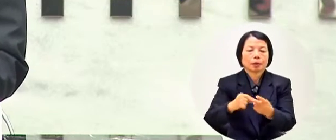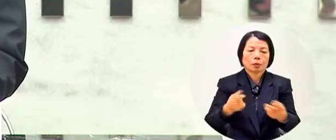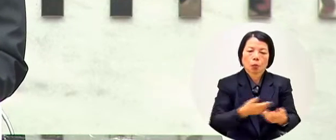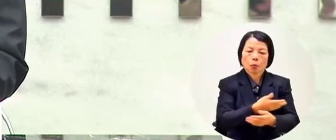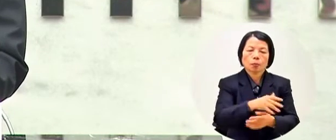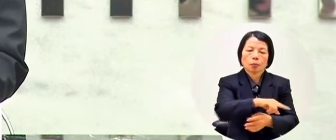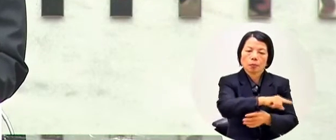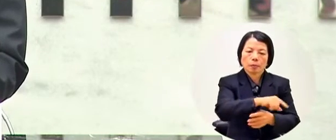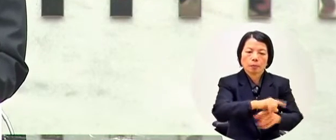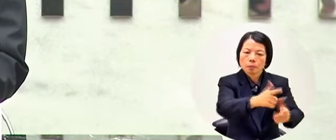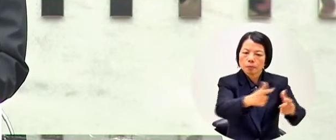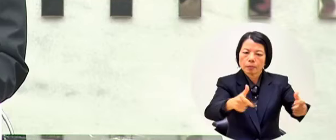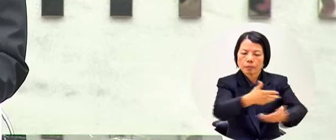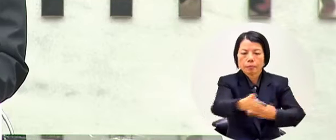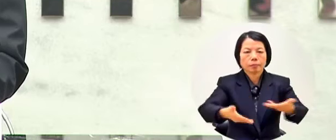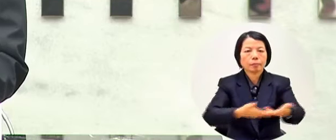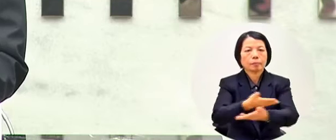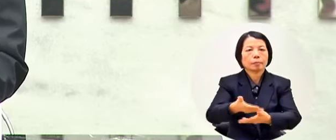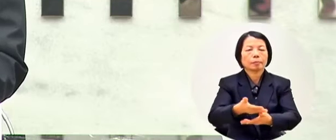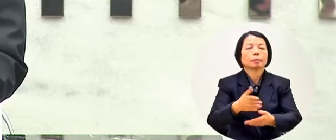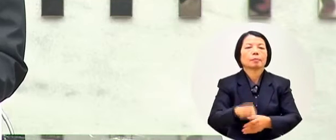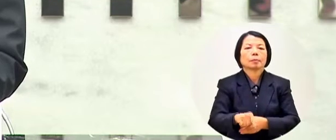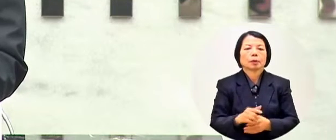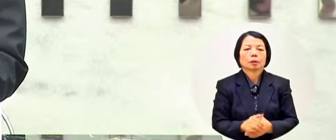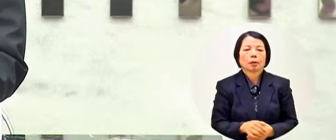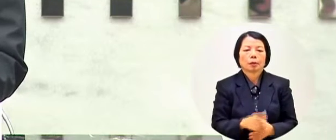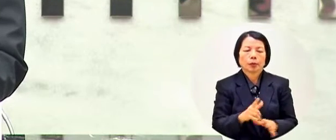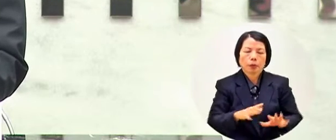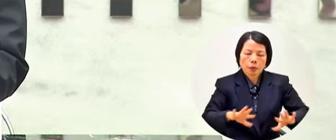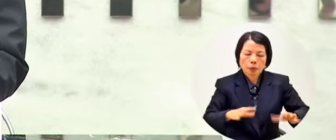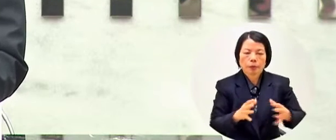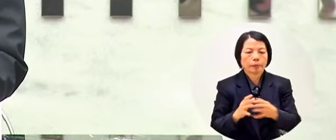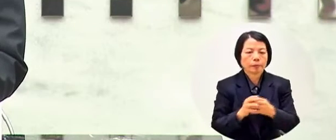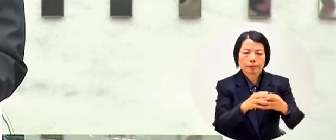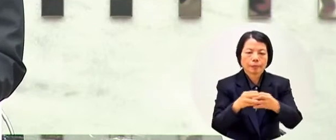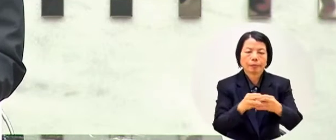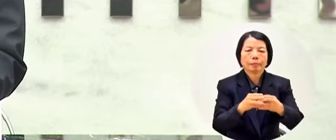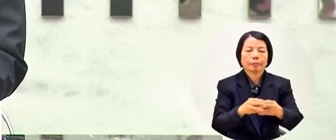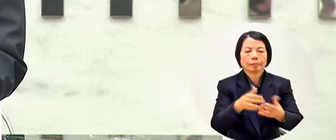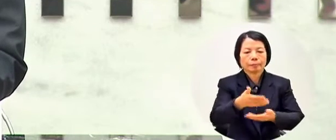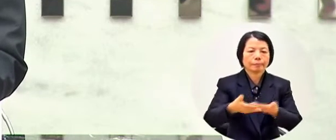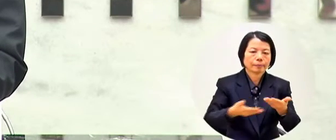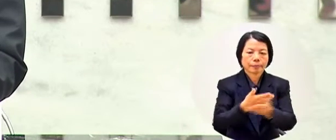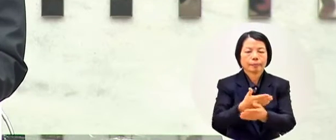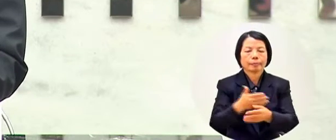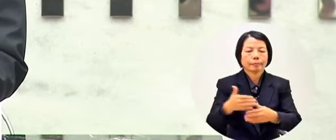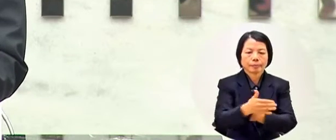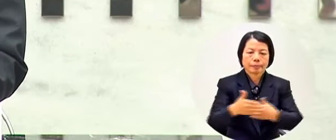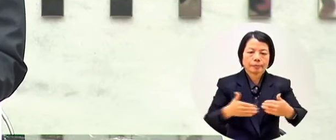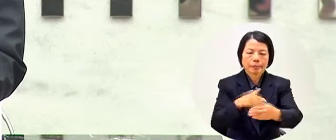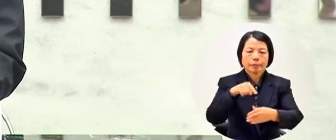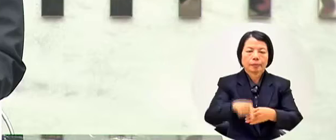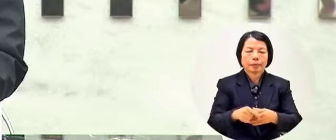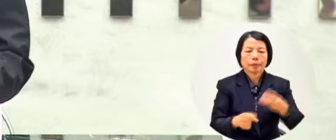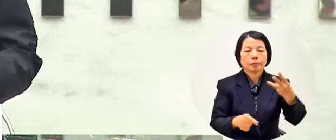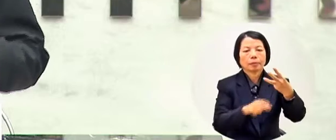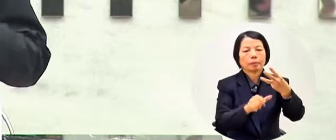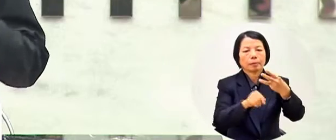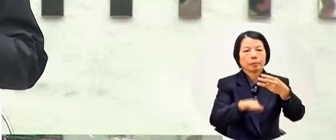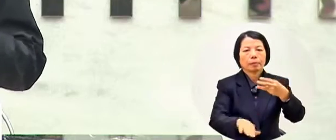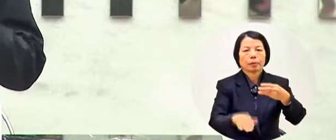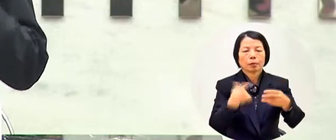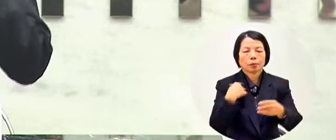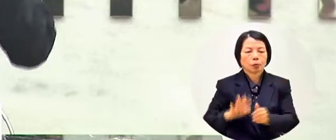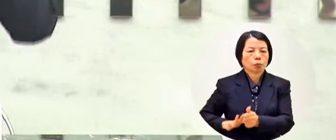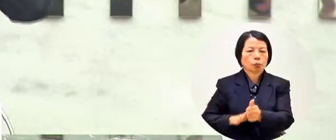深化各大城市之间的多元合作与互惠交流， 今年三月下旬，我率团